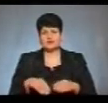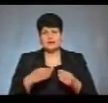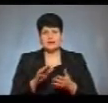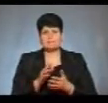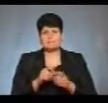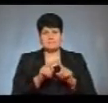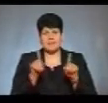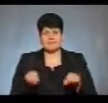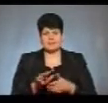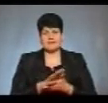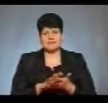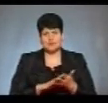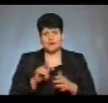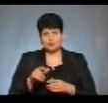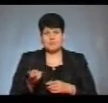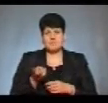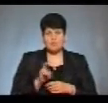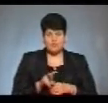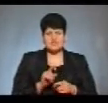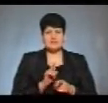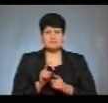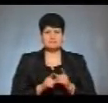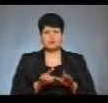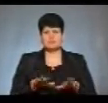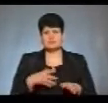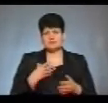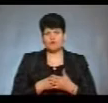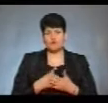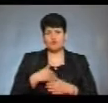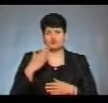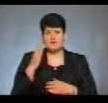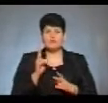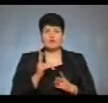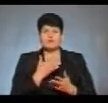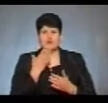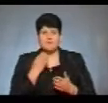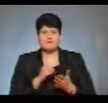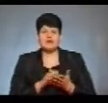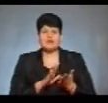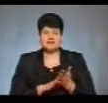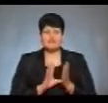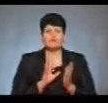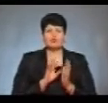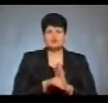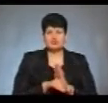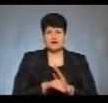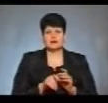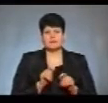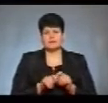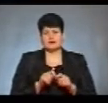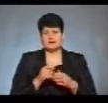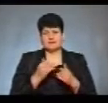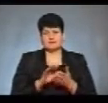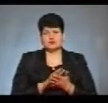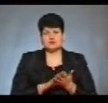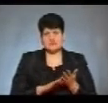Люди приходять і змінюють місце свого голосування, або яких немає в реєстрі, включають, якщо не перевіряють, і їх немає. І пишуть